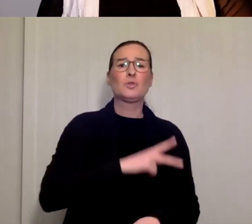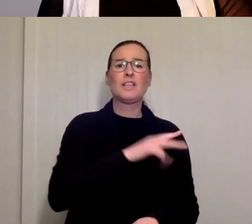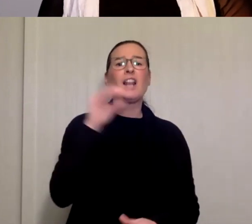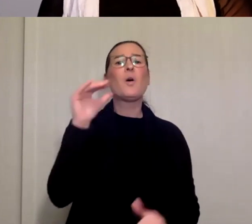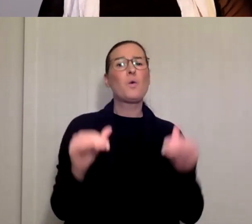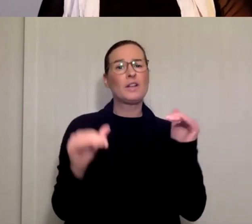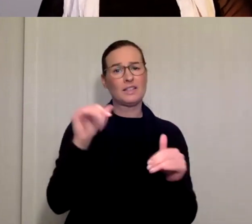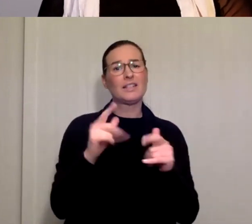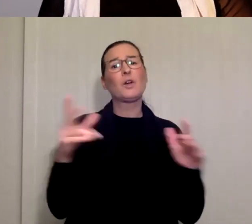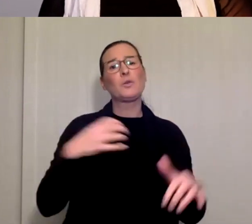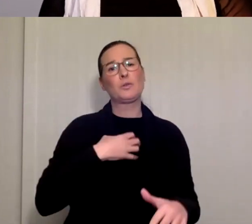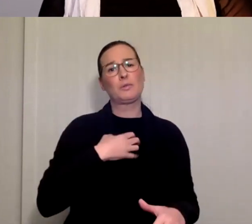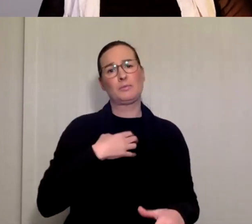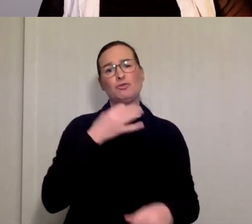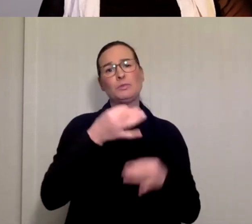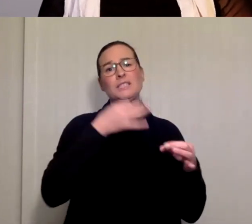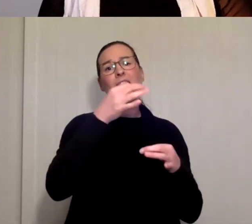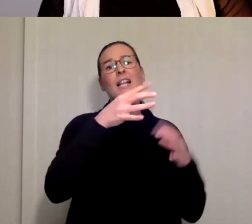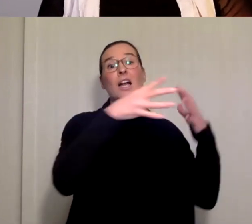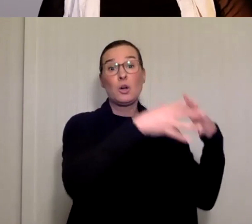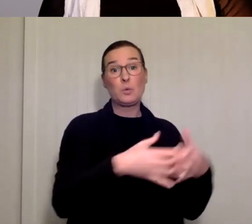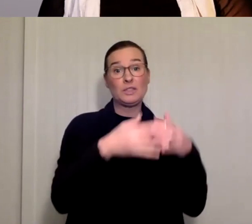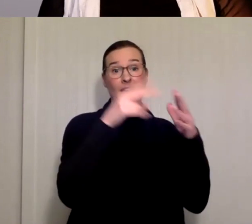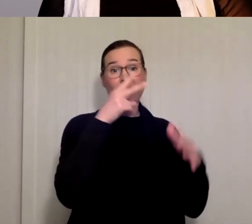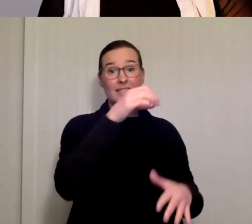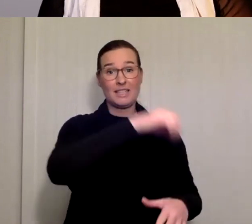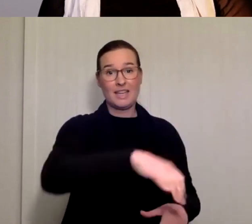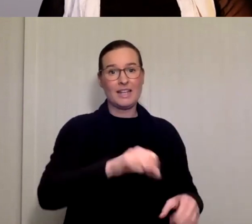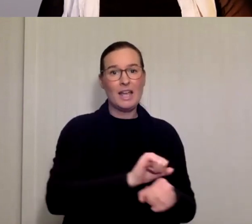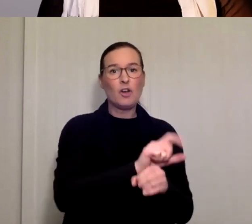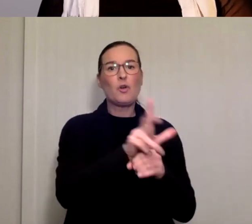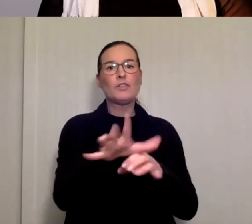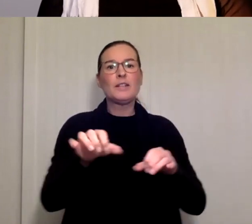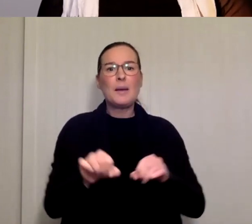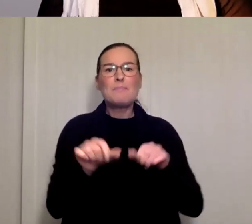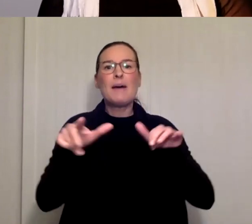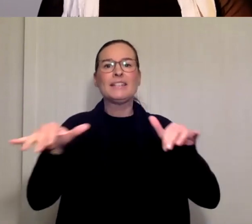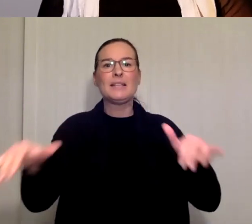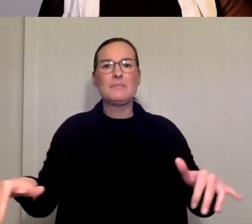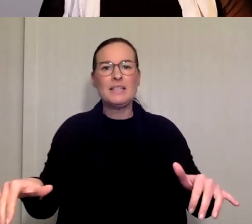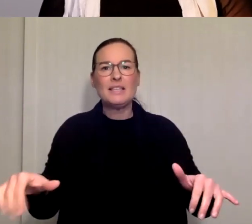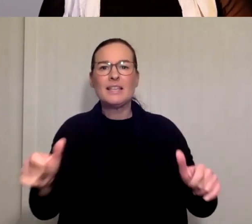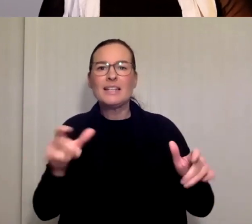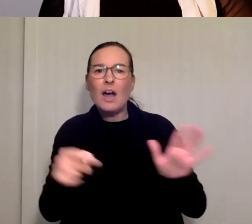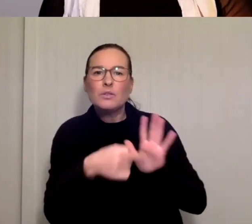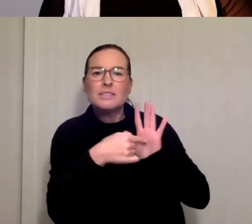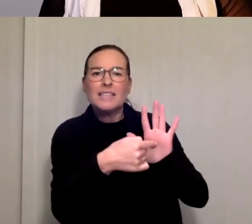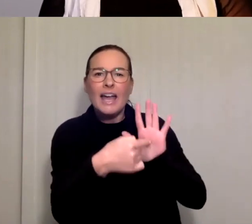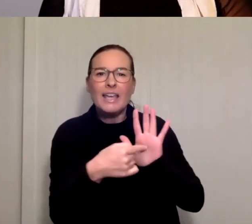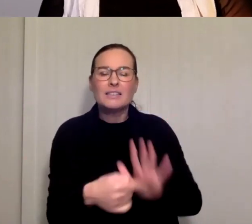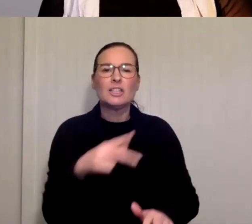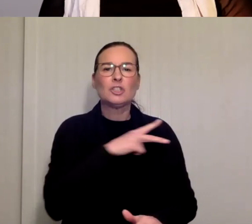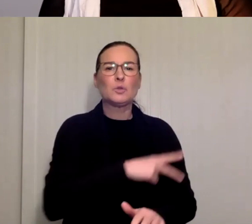es gerade auch zum Beispiel in den USA, wie diese Covid-Pandemie das rauskristallisiert, was sich dort an sozialer